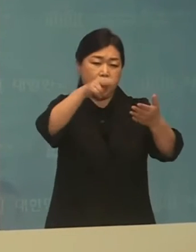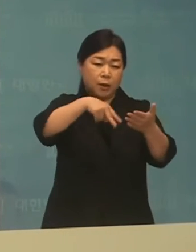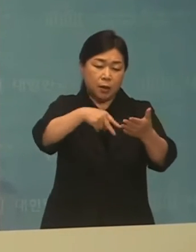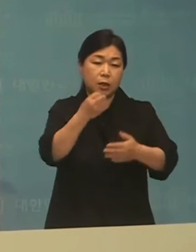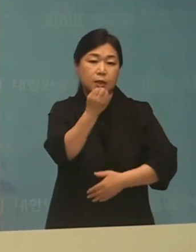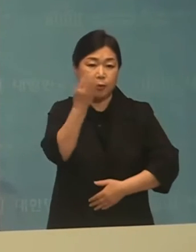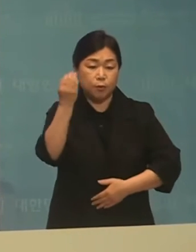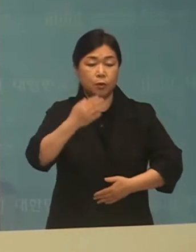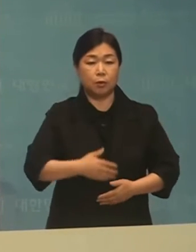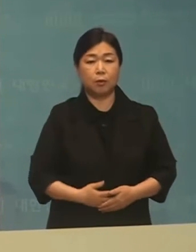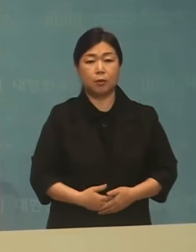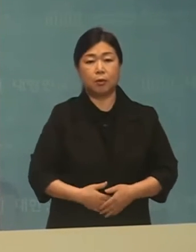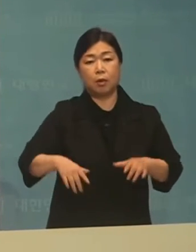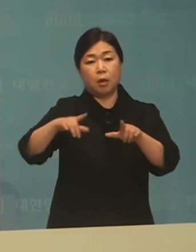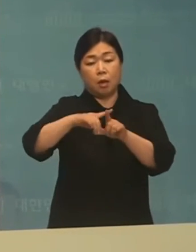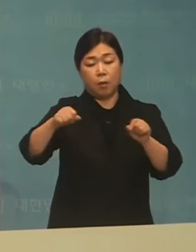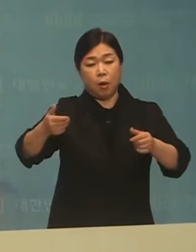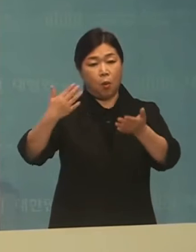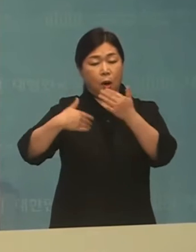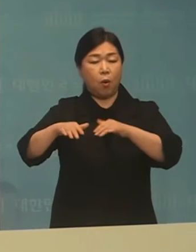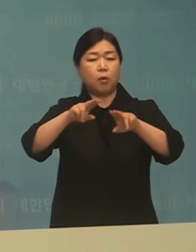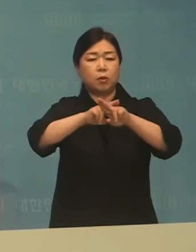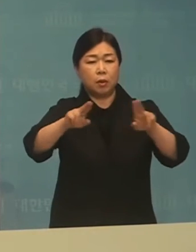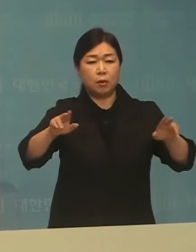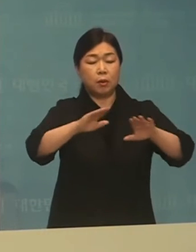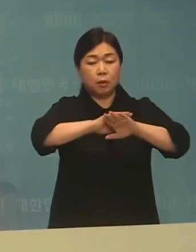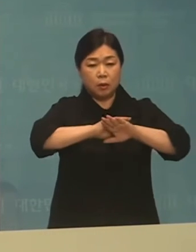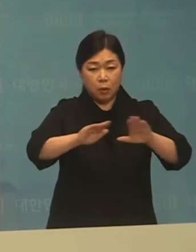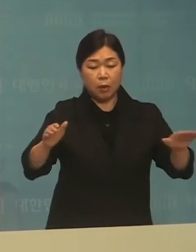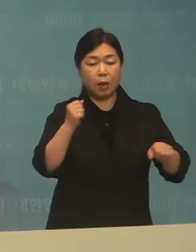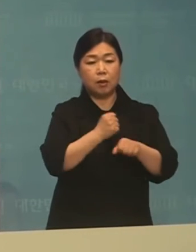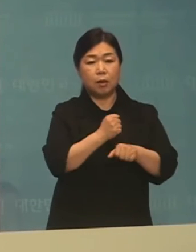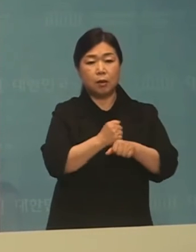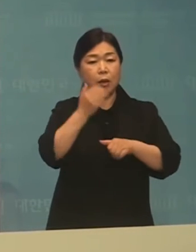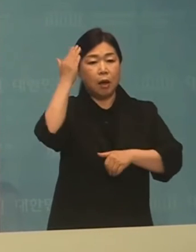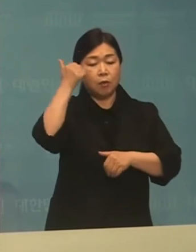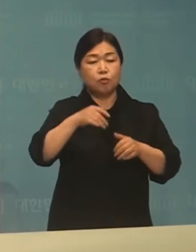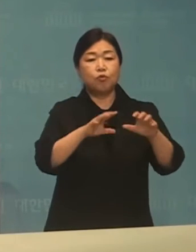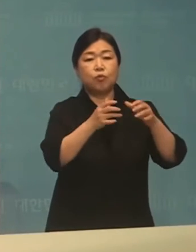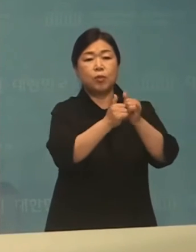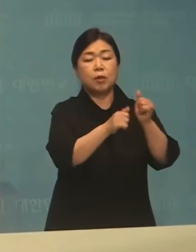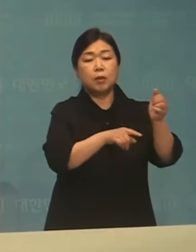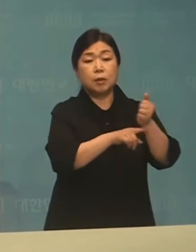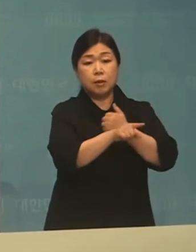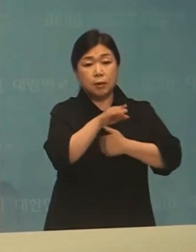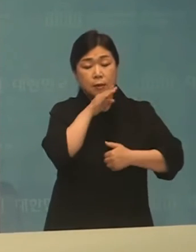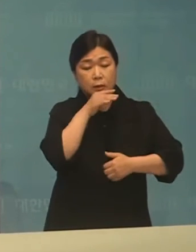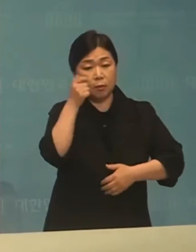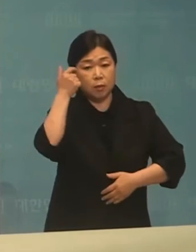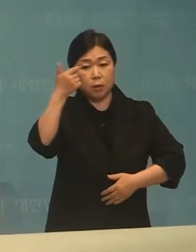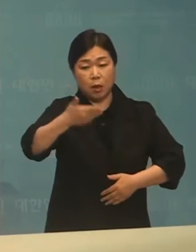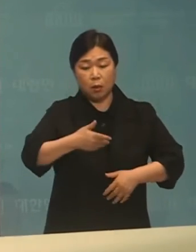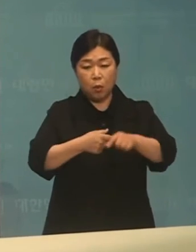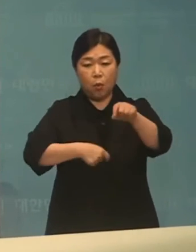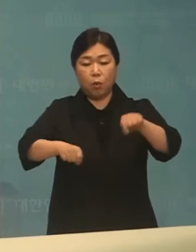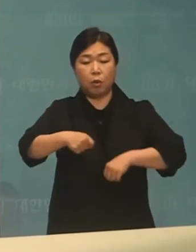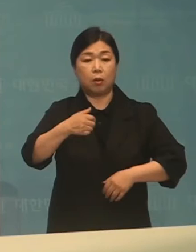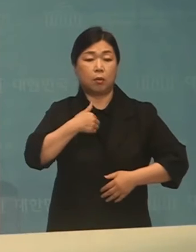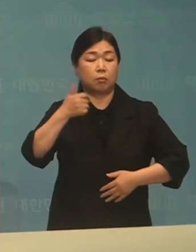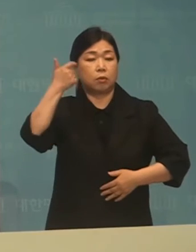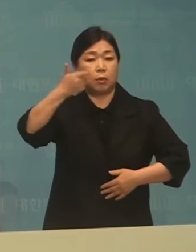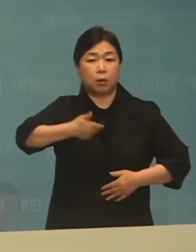일본에게 과거 청산하자는 한국 국민의 뜻이 진심이냐고 저에게 물었습니다.